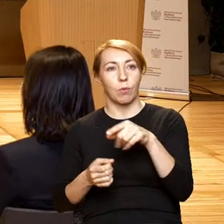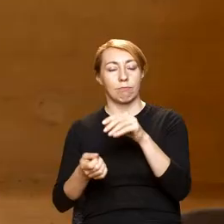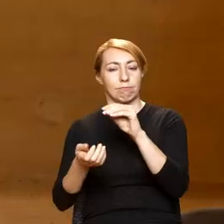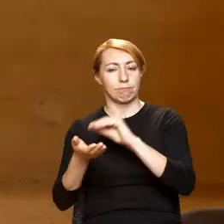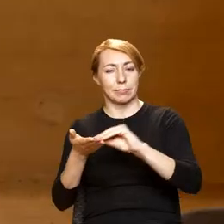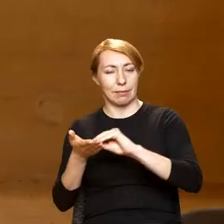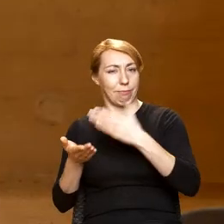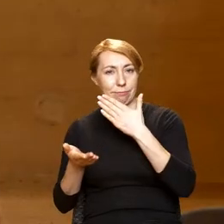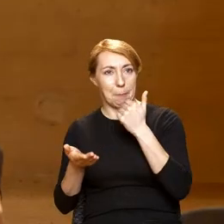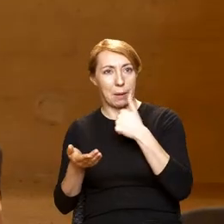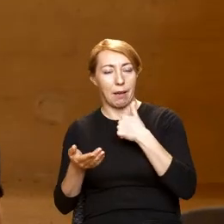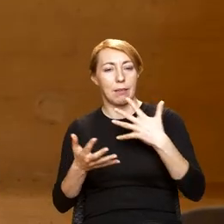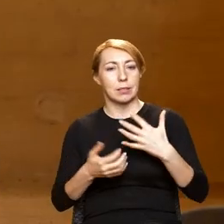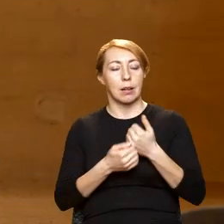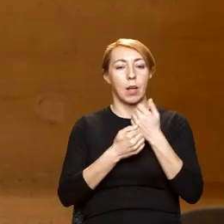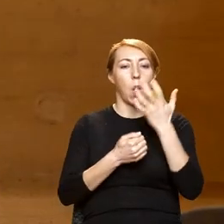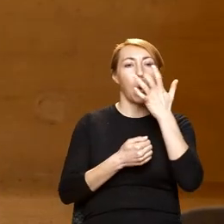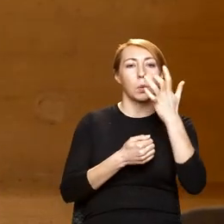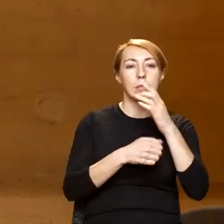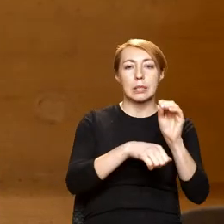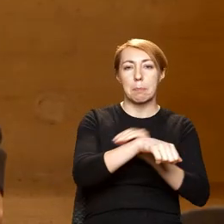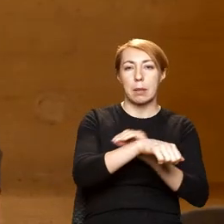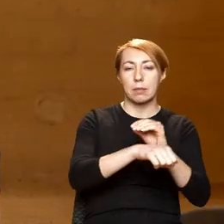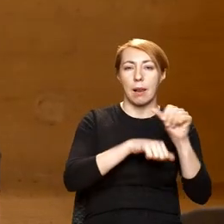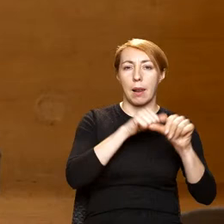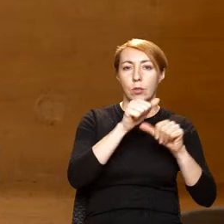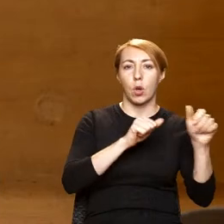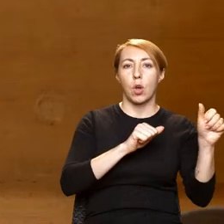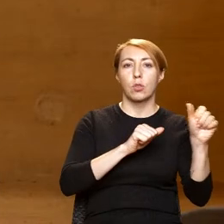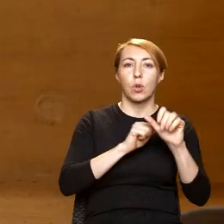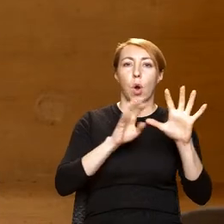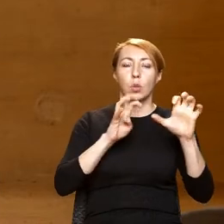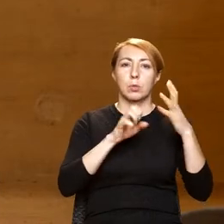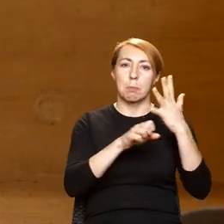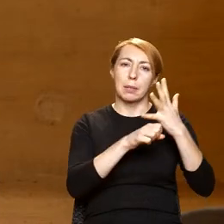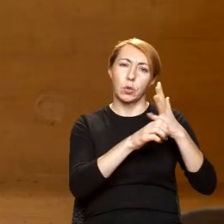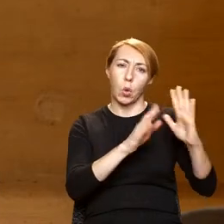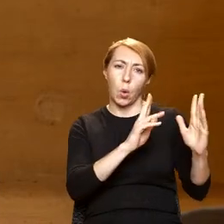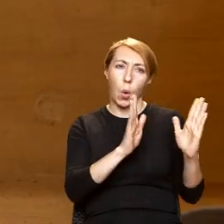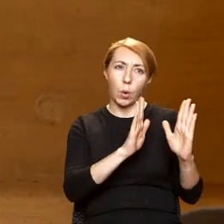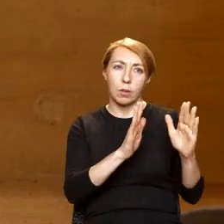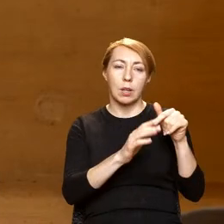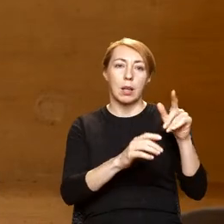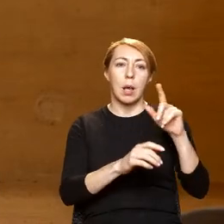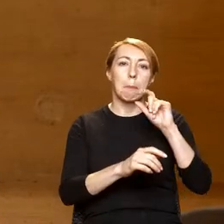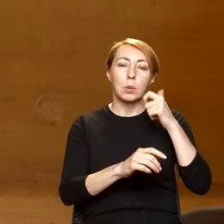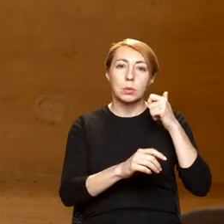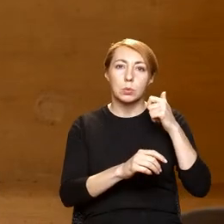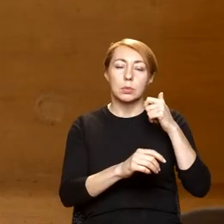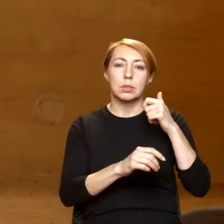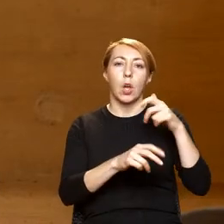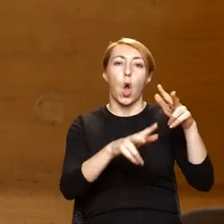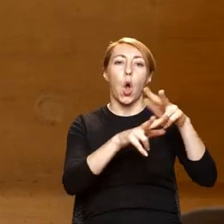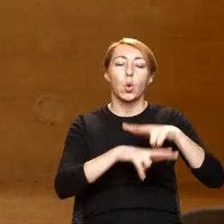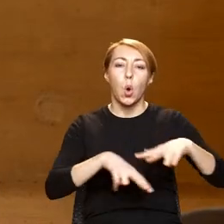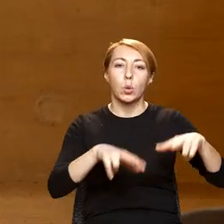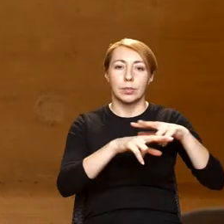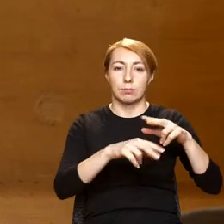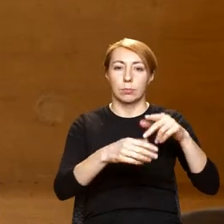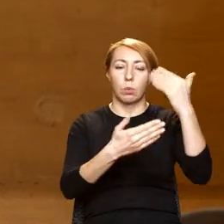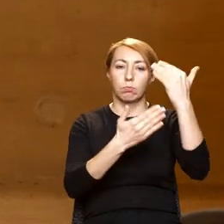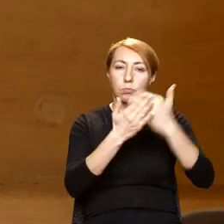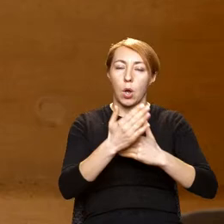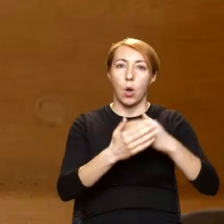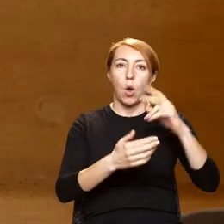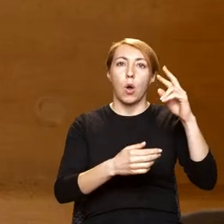ale ja znalazłem rosyjskie materiały z lat 850, gdzie Piłsudskich wyliczono rodzinę jako Litwinów, którzy w